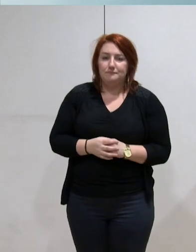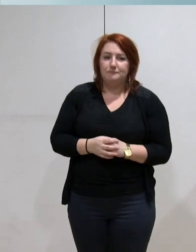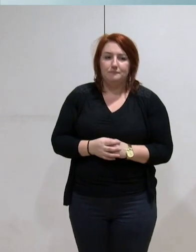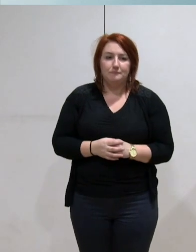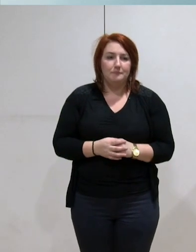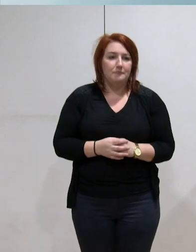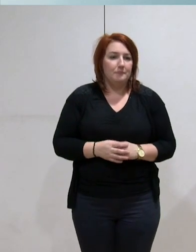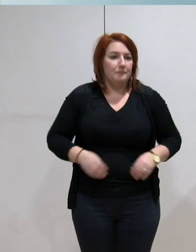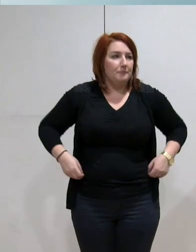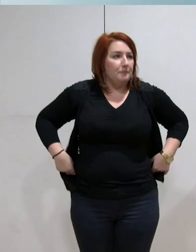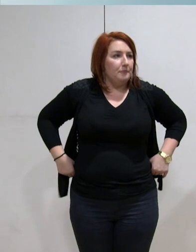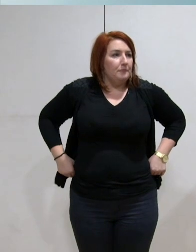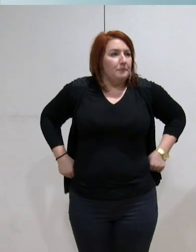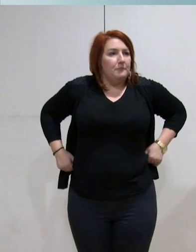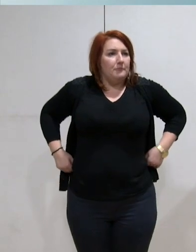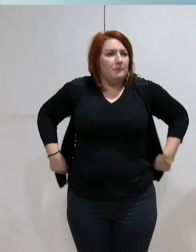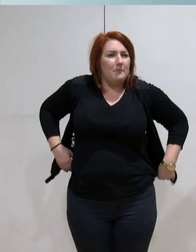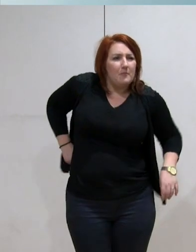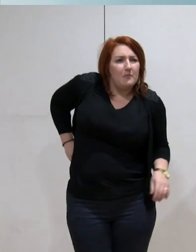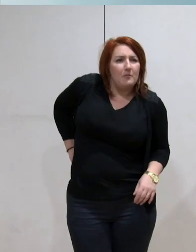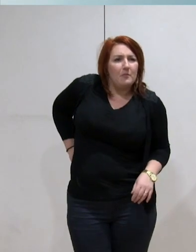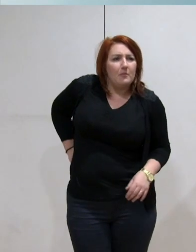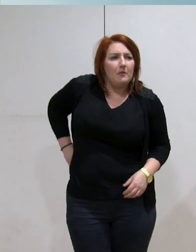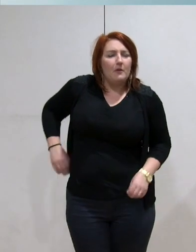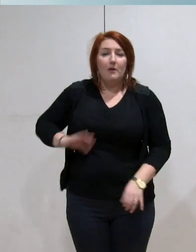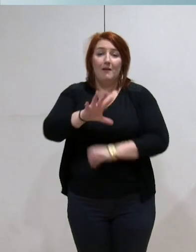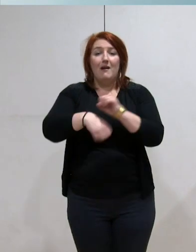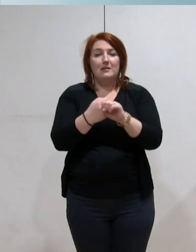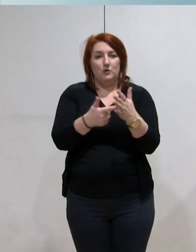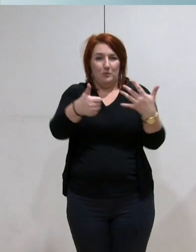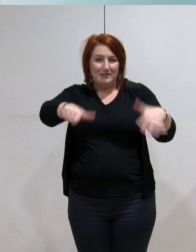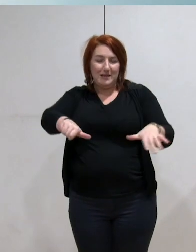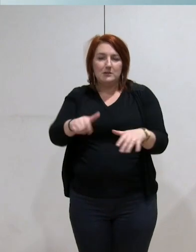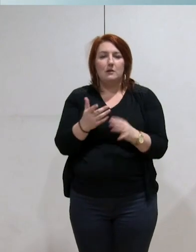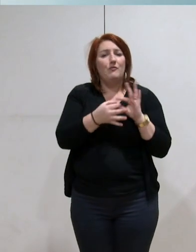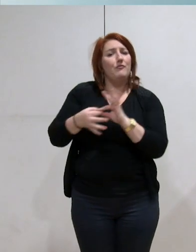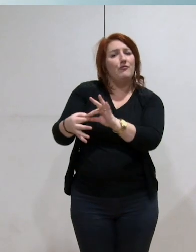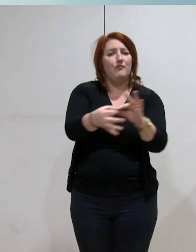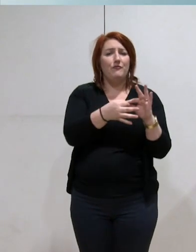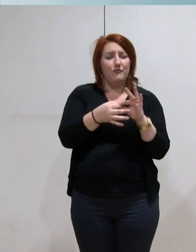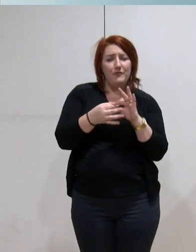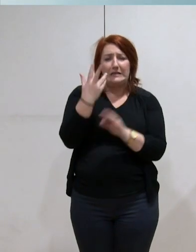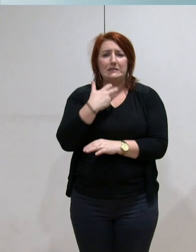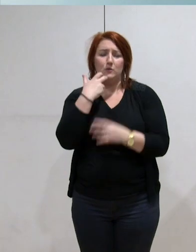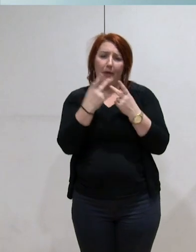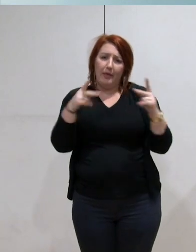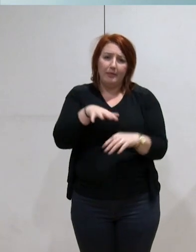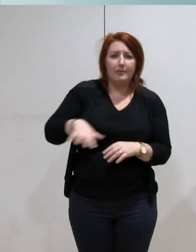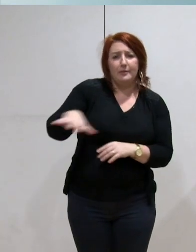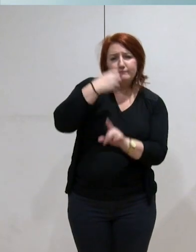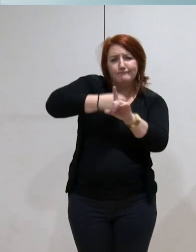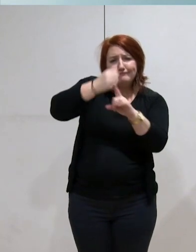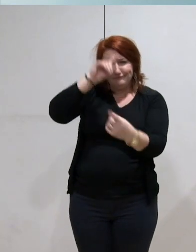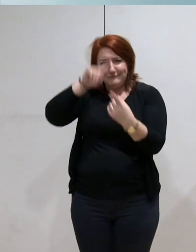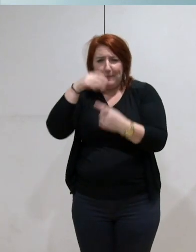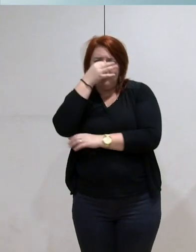solidaire en 2016 le pôle ville solidaire et citoyenne axe ses priorités sur la lutte contre les pollutions l'amélioration